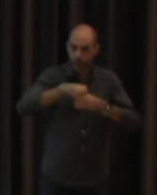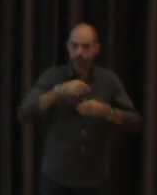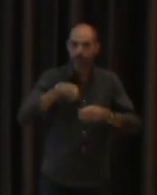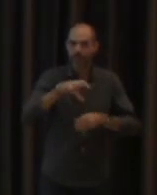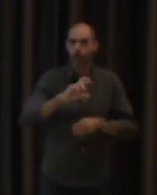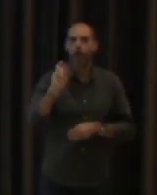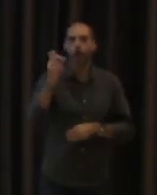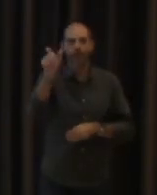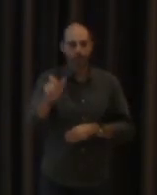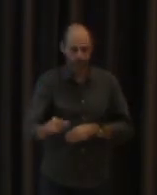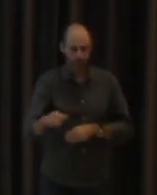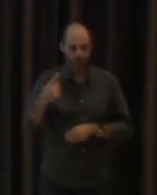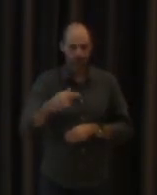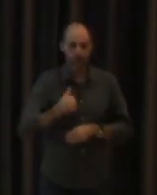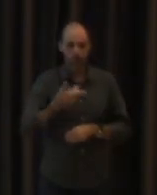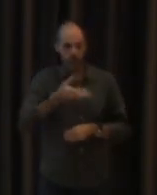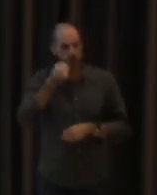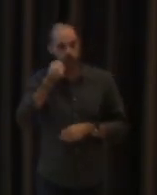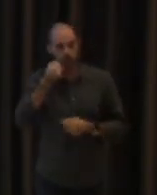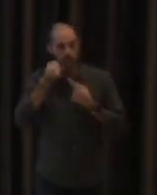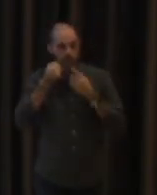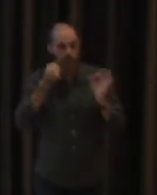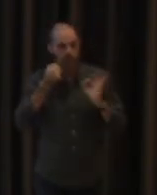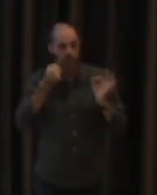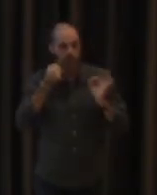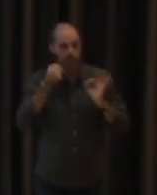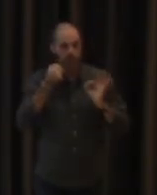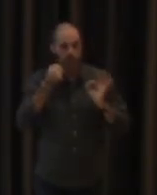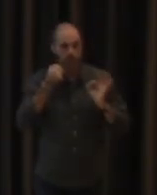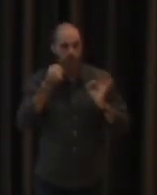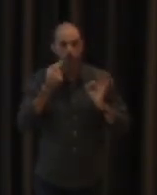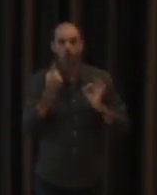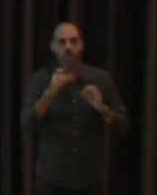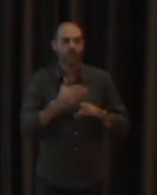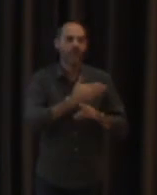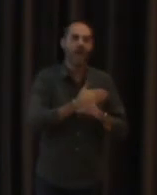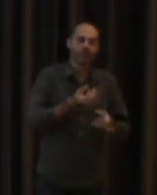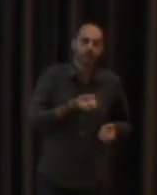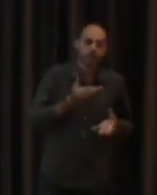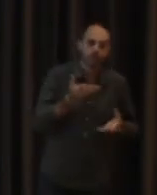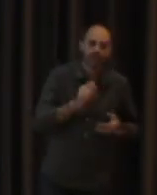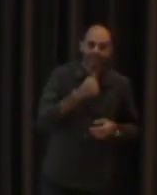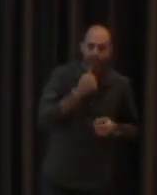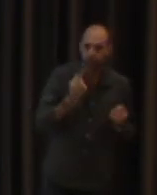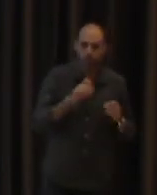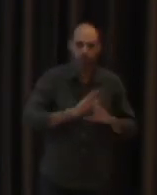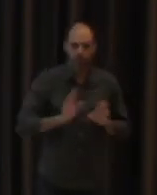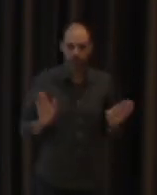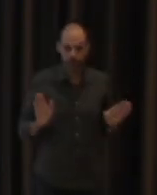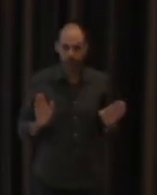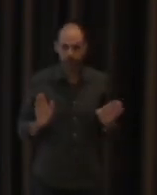altre participant al qual no fem referència i que no cal que hagi aparegut abans en la conversa o en el discurs. En canvi,